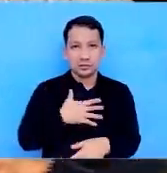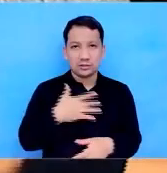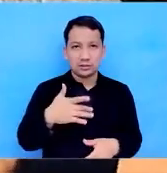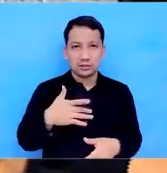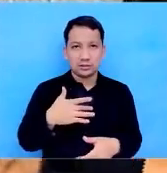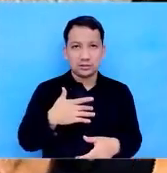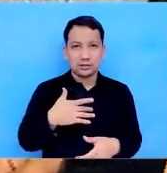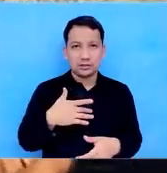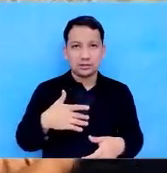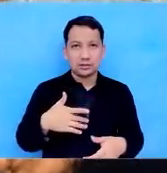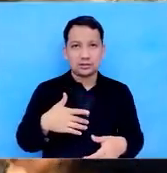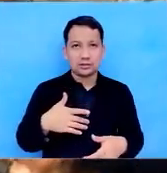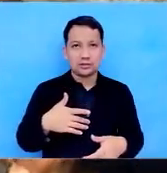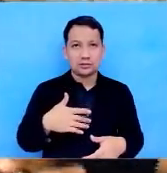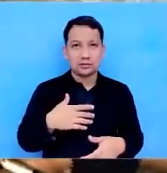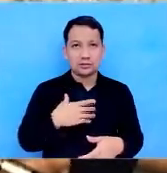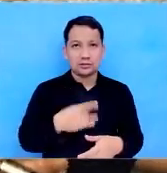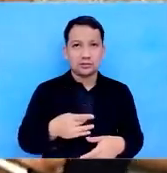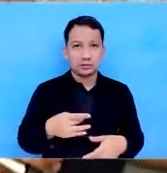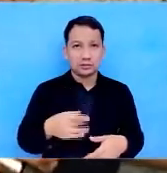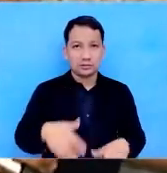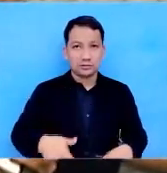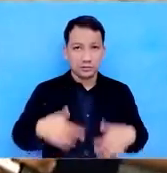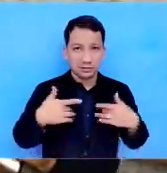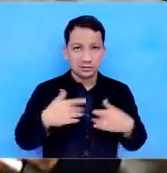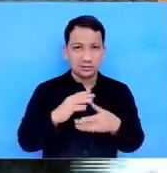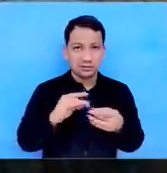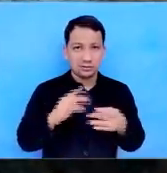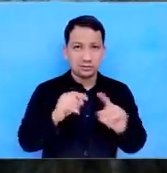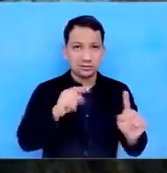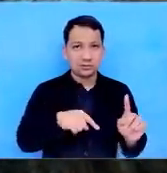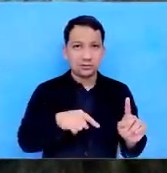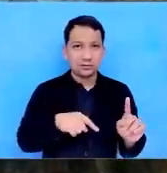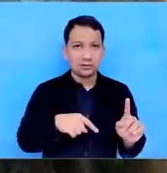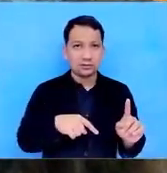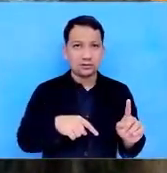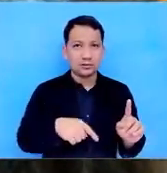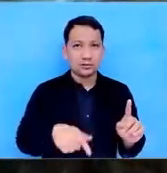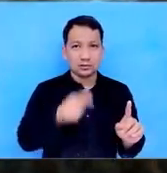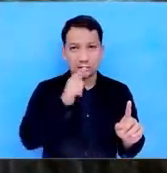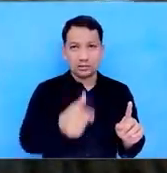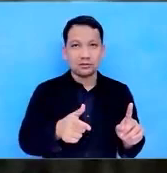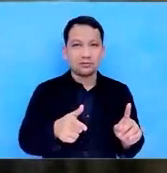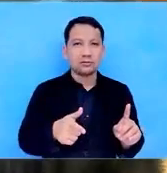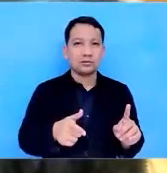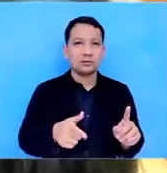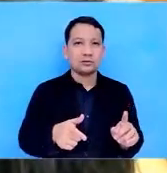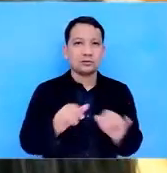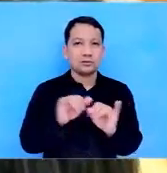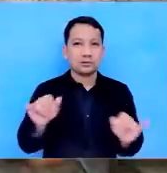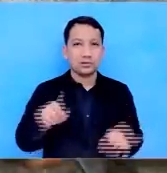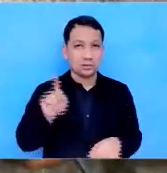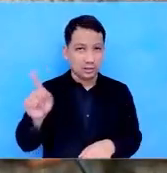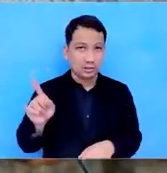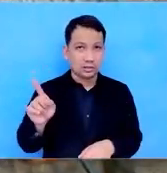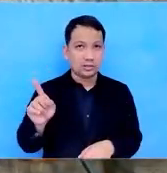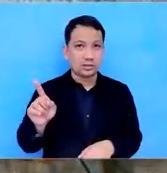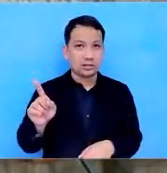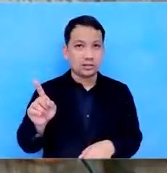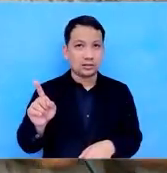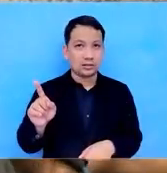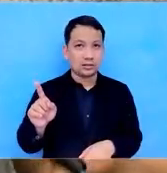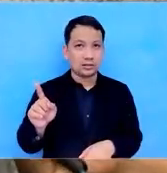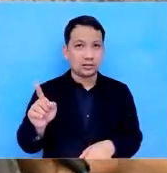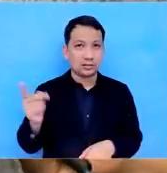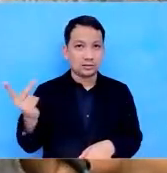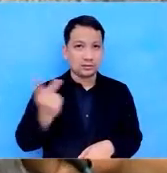lang travel dan. Orin niyo muna. Masasabi ko, maswerte siyang bata. Itong batang ito, kaya ako naman sinuswerte,